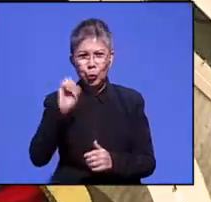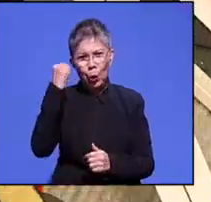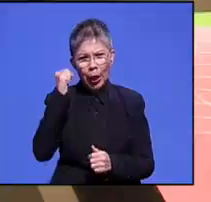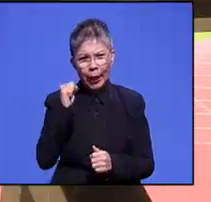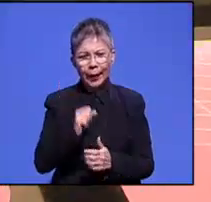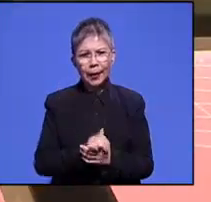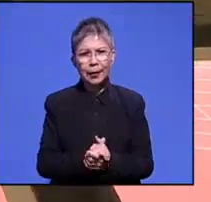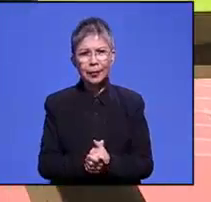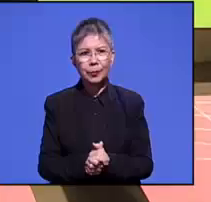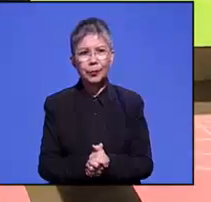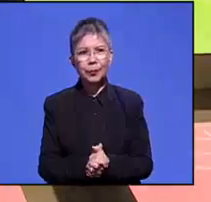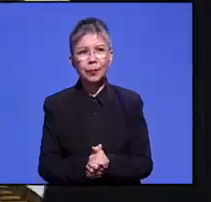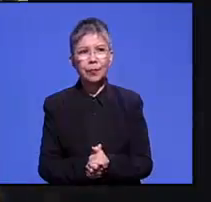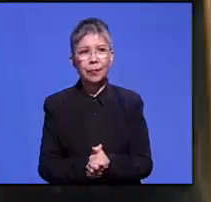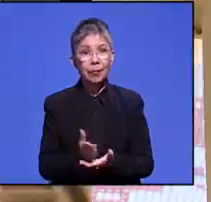uh